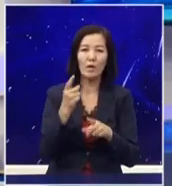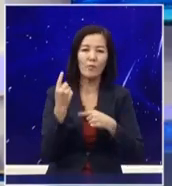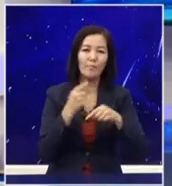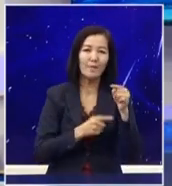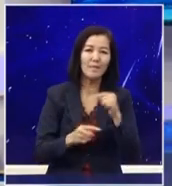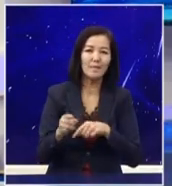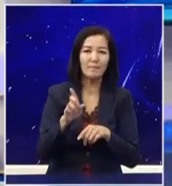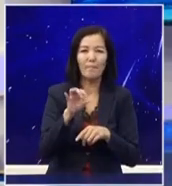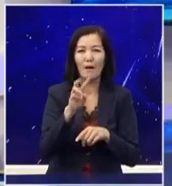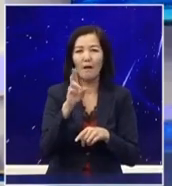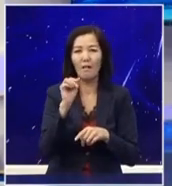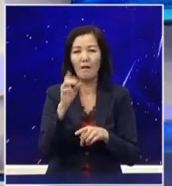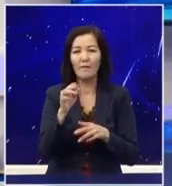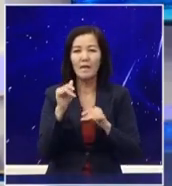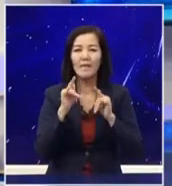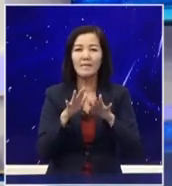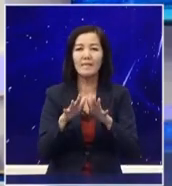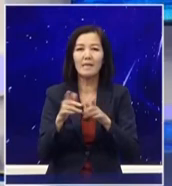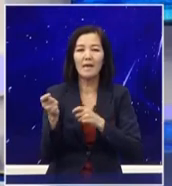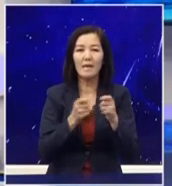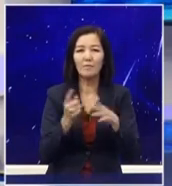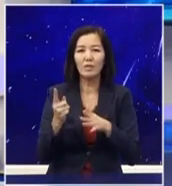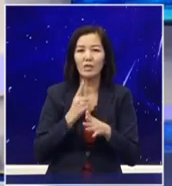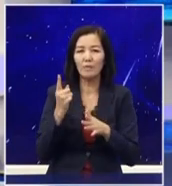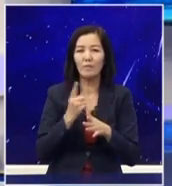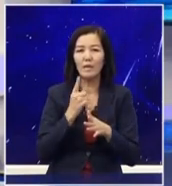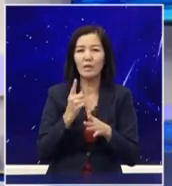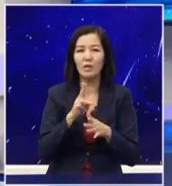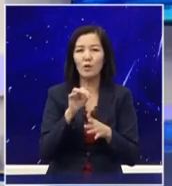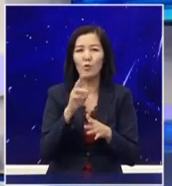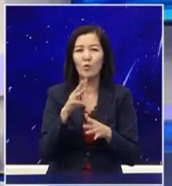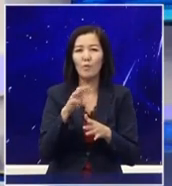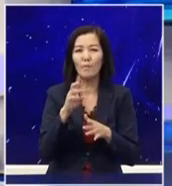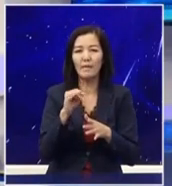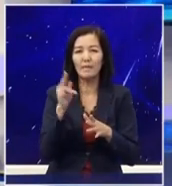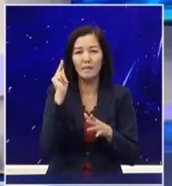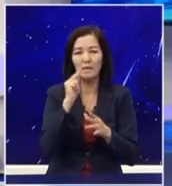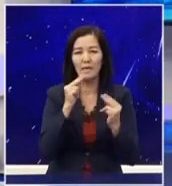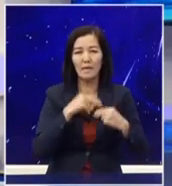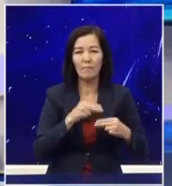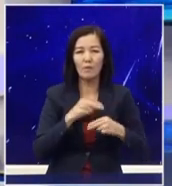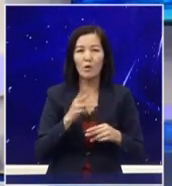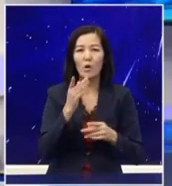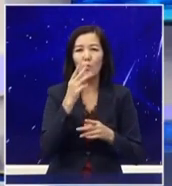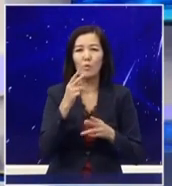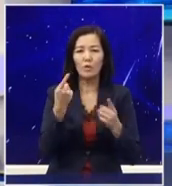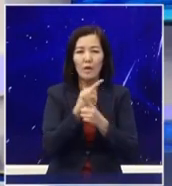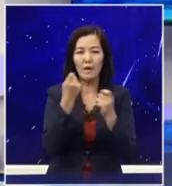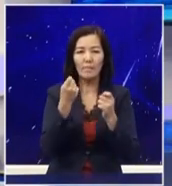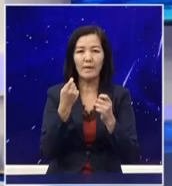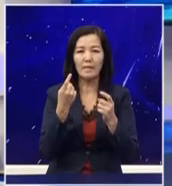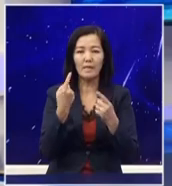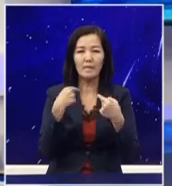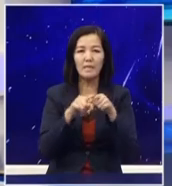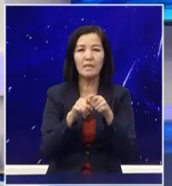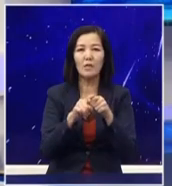экономика және бизнес бакалавры, іскерлік әкімшілік шебері және құқық магистры. Еңбек жолын ұлттық ақпараттық технологиялар,